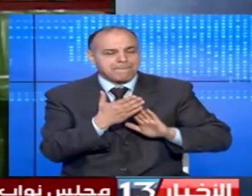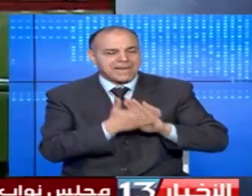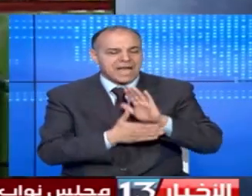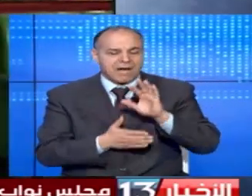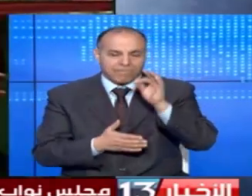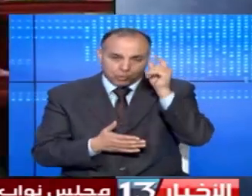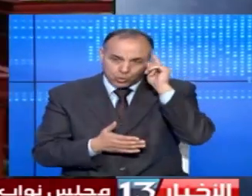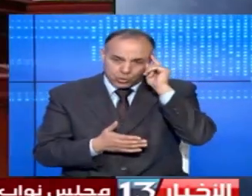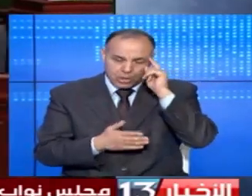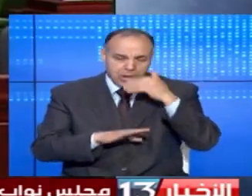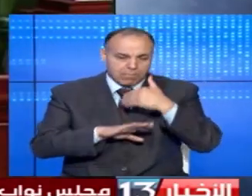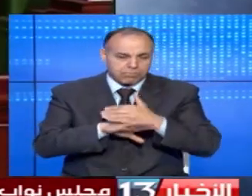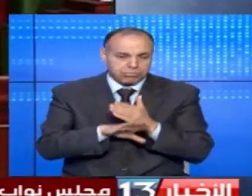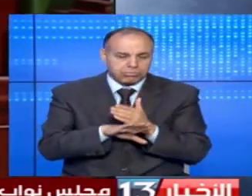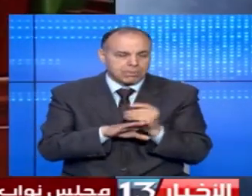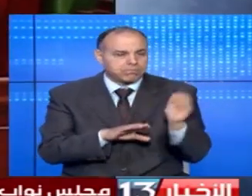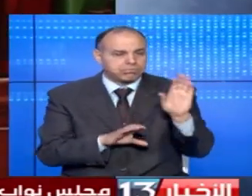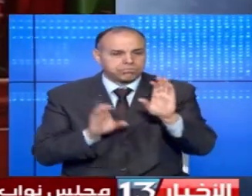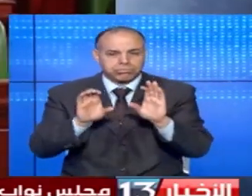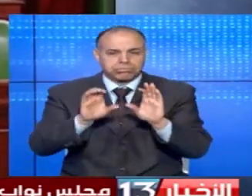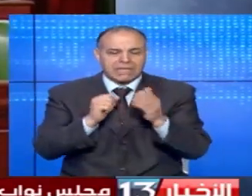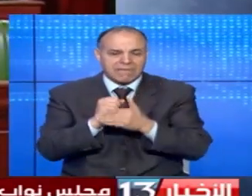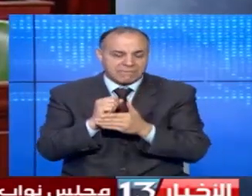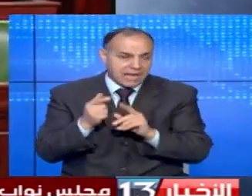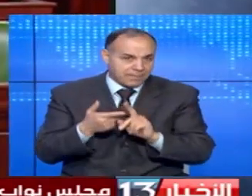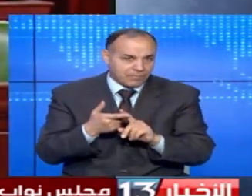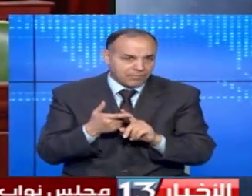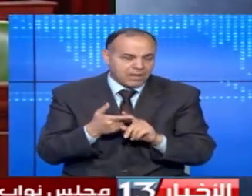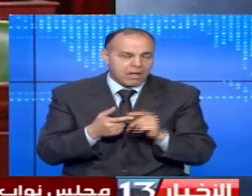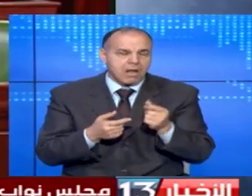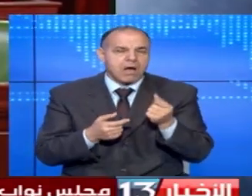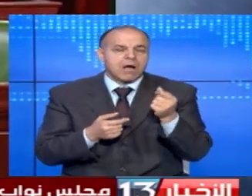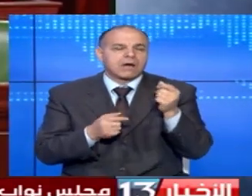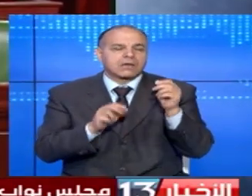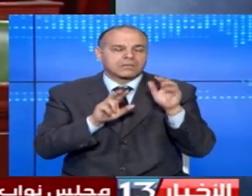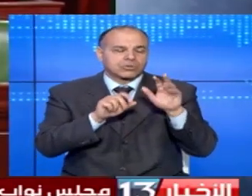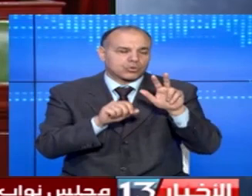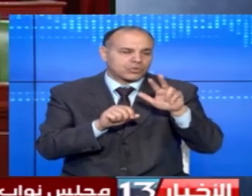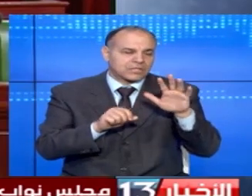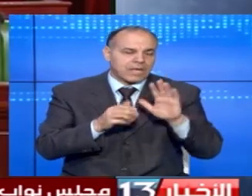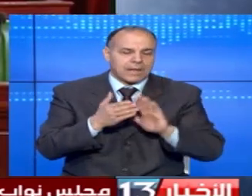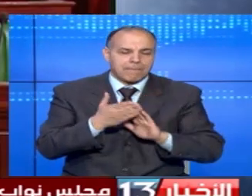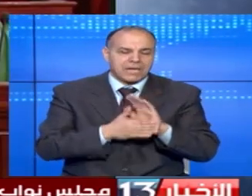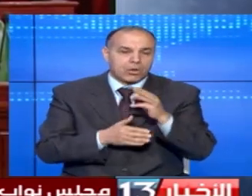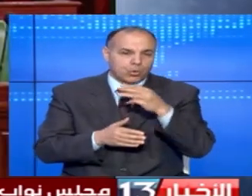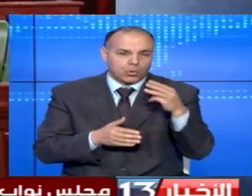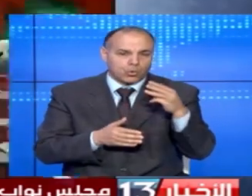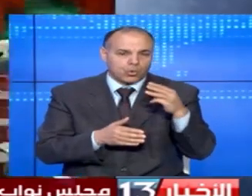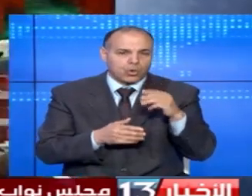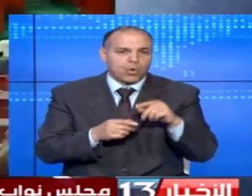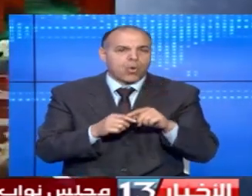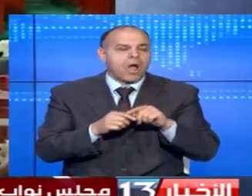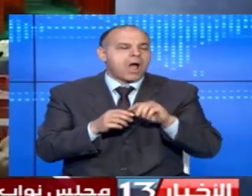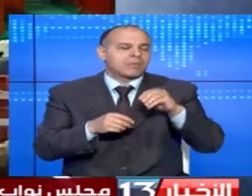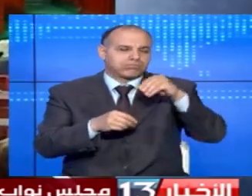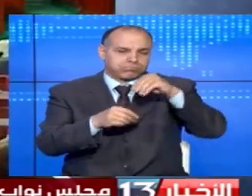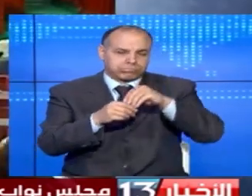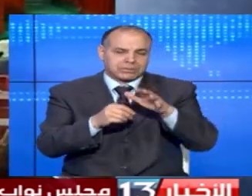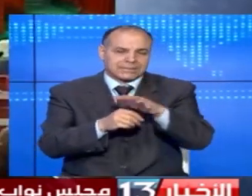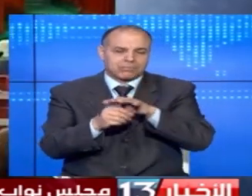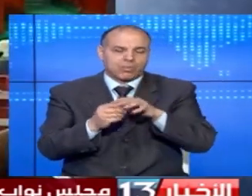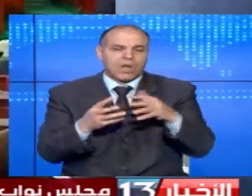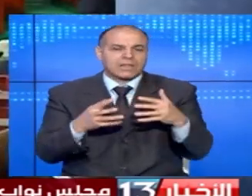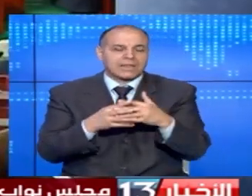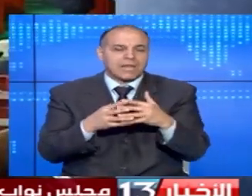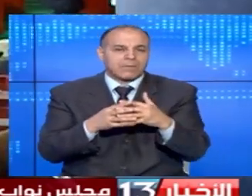موزع بينحط تمويل للقطاع الفلاحي بمبلغ خمسه وثلاثين مليون اورو وخط الاقتصاد الاجتماعي والتضامني